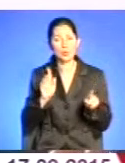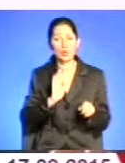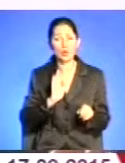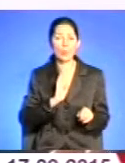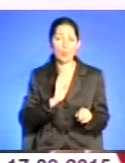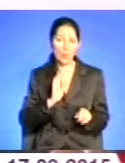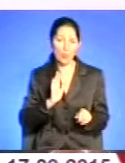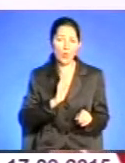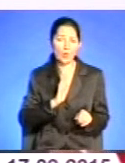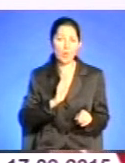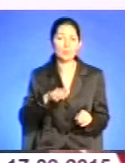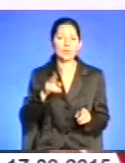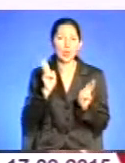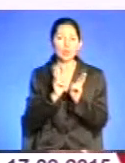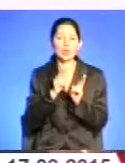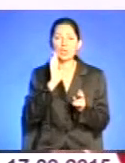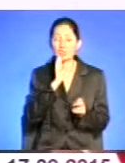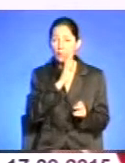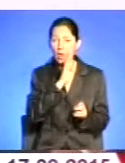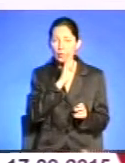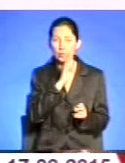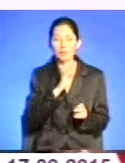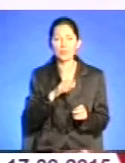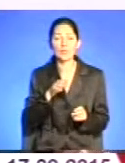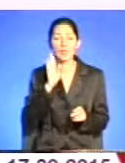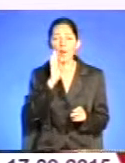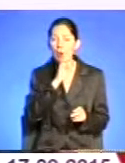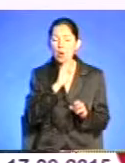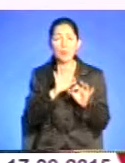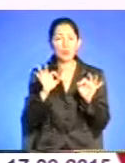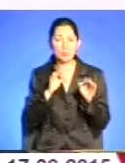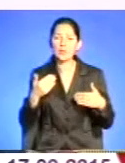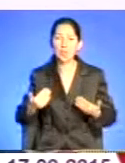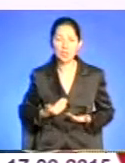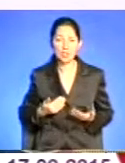мені розповіла його життя, якщо не по днях, то по роках точно.